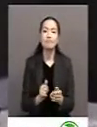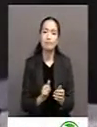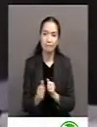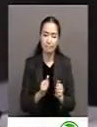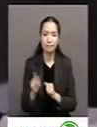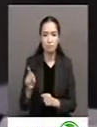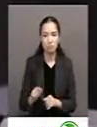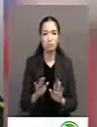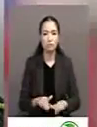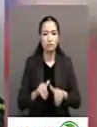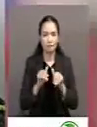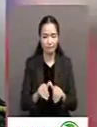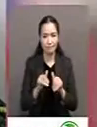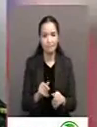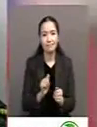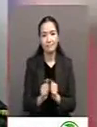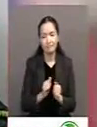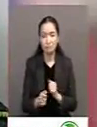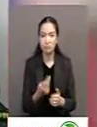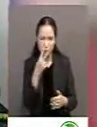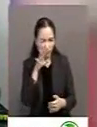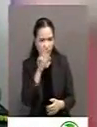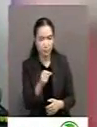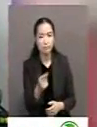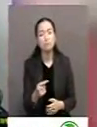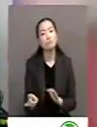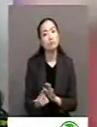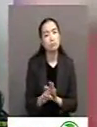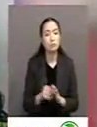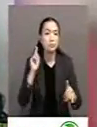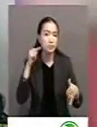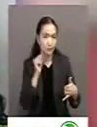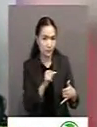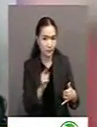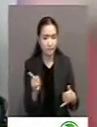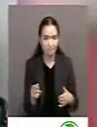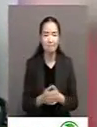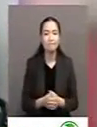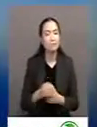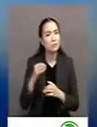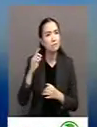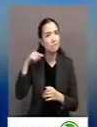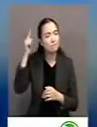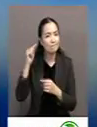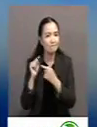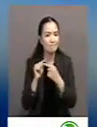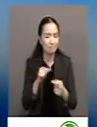ในออสเตรเลียนซูเปอร์คาร์แชมเปี้ยนชิพด้วยต้องจับตามองนะคะว่าในที่สุดแล้วกาเดรอนจะสานฝันเป็นผู้หญิง